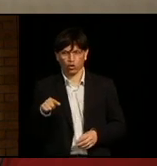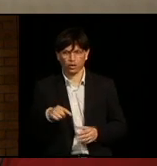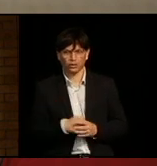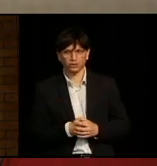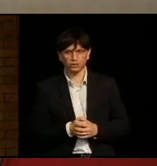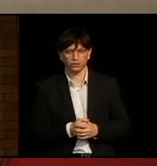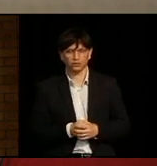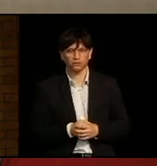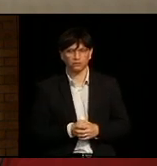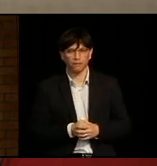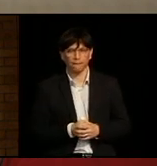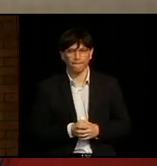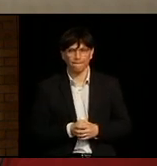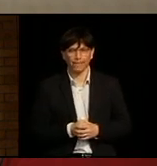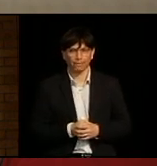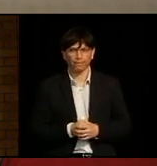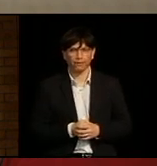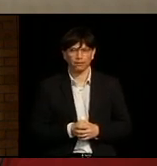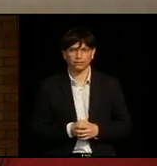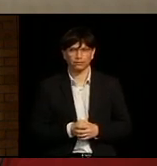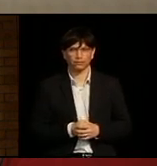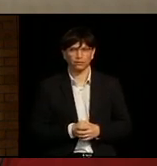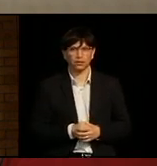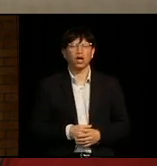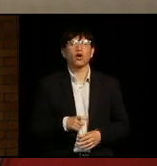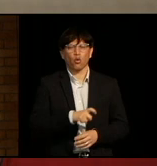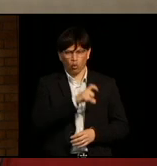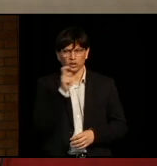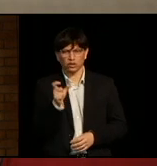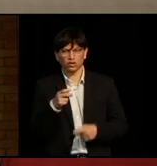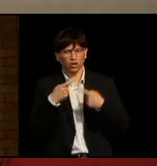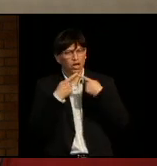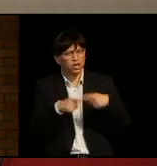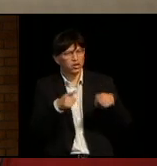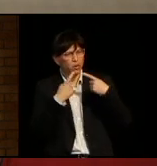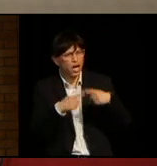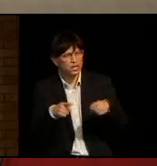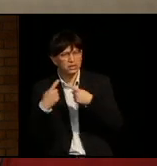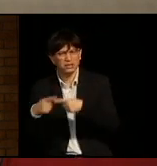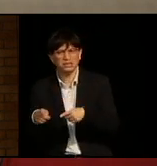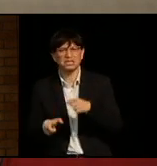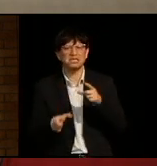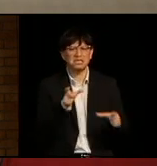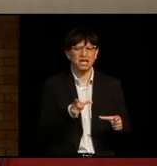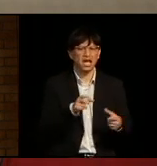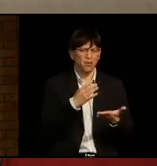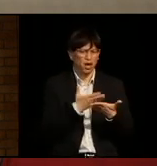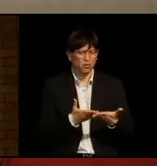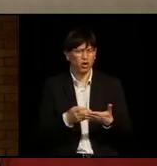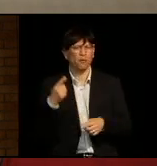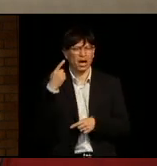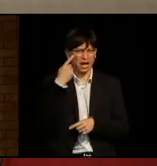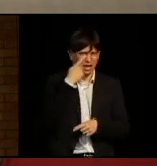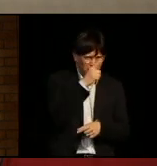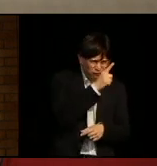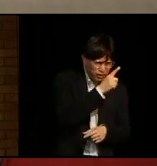Cioè più spesso anche su avvenire in questi giorni ci sono diversi articoli che sottolineano la difficoltà per